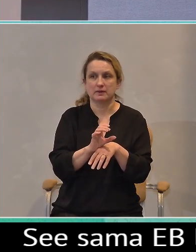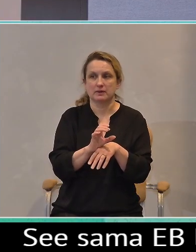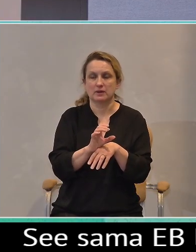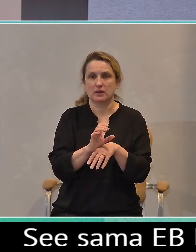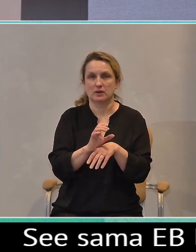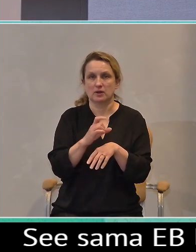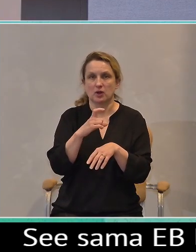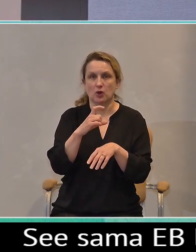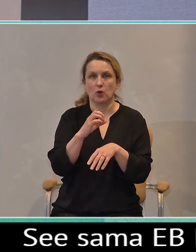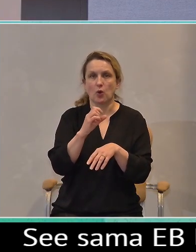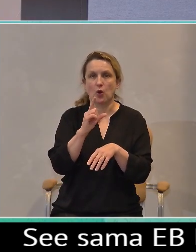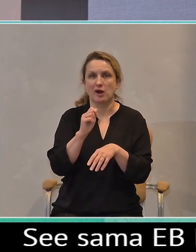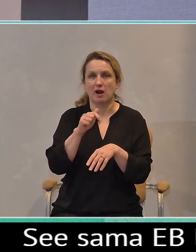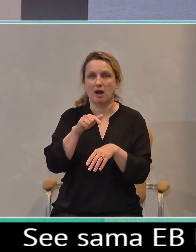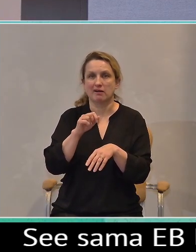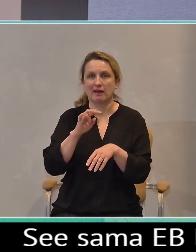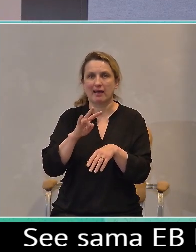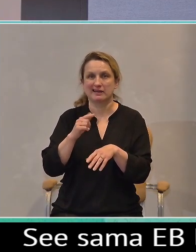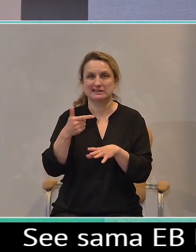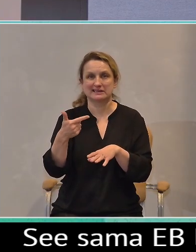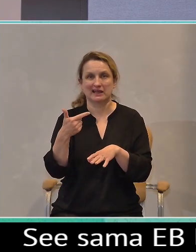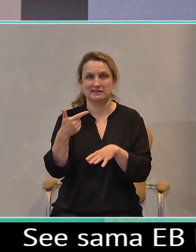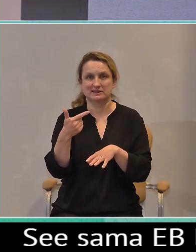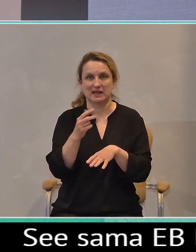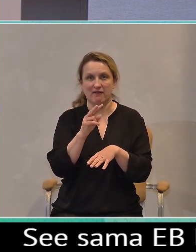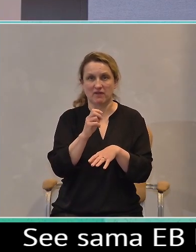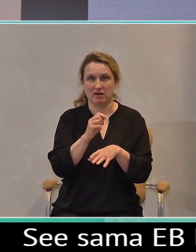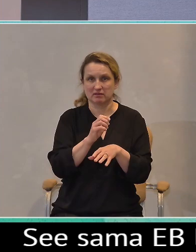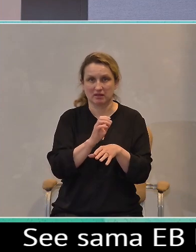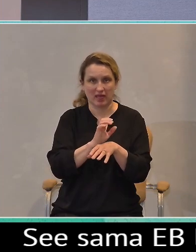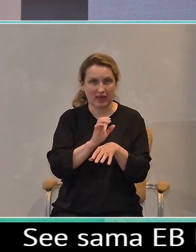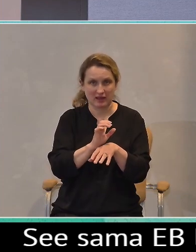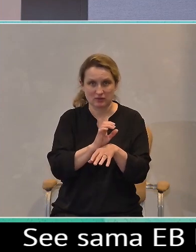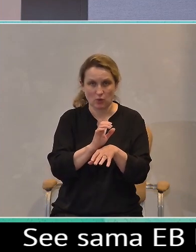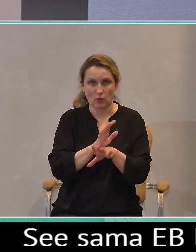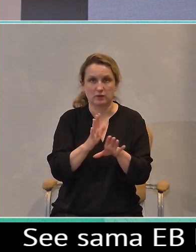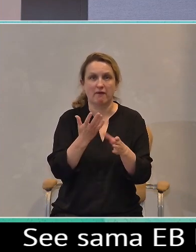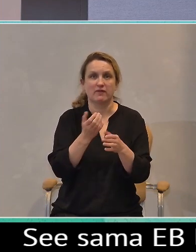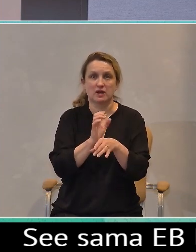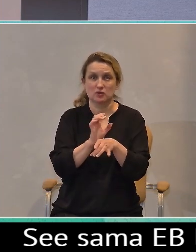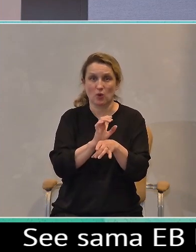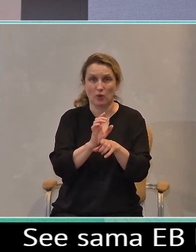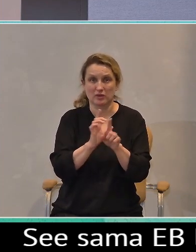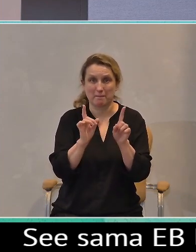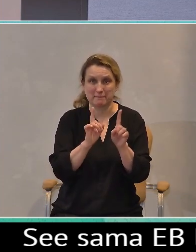kollageen 7, ehk siis valku ei sünteesita kas piisavalt või see valk, mida sünteesitakse, pole